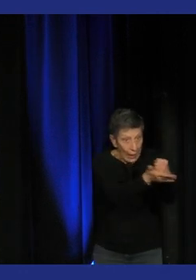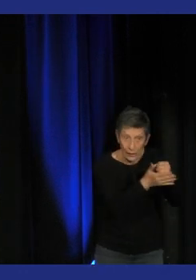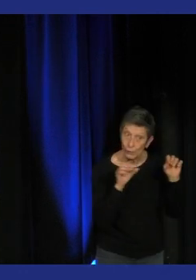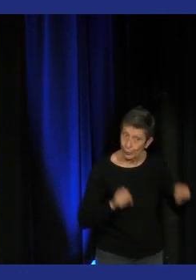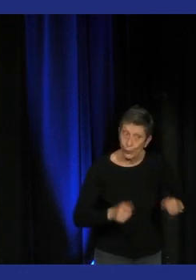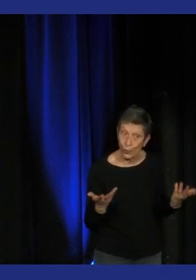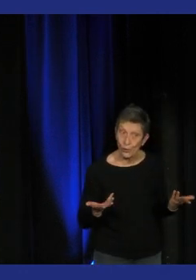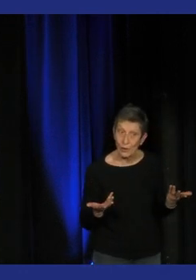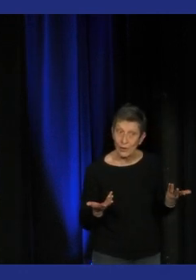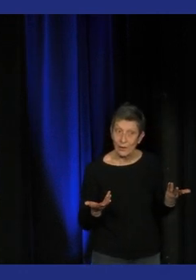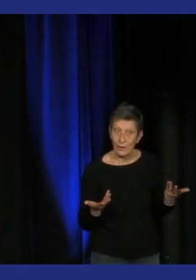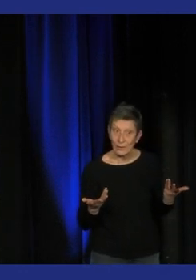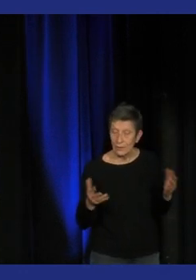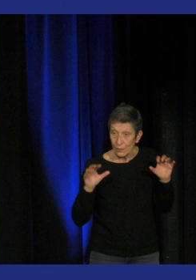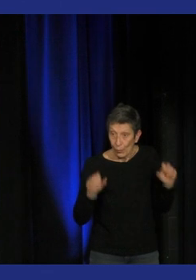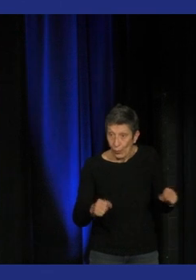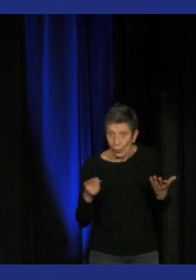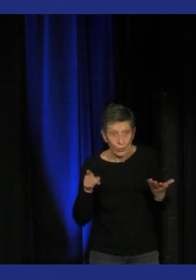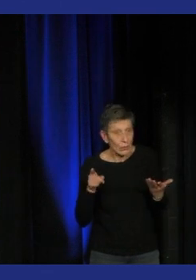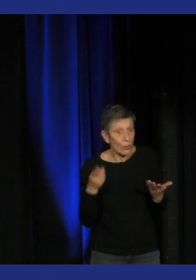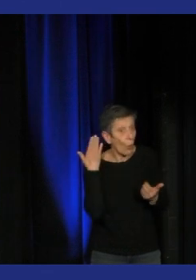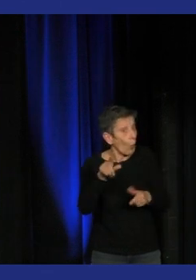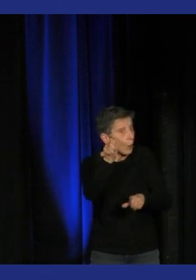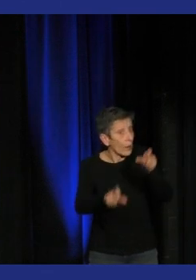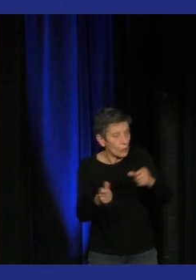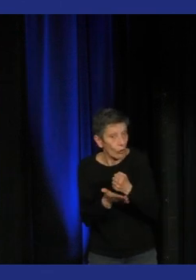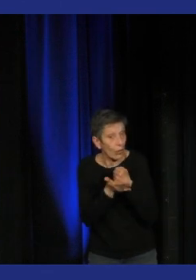peut aussi offrir son aide à